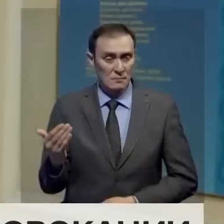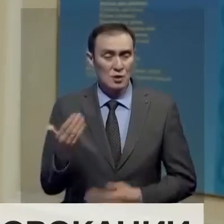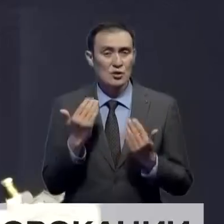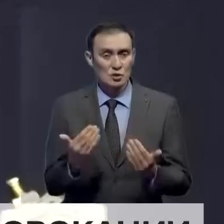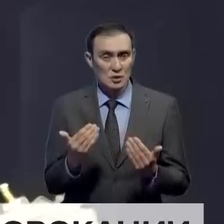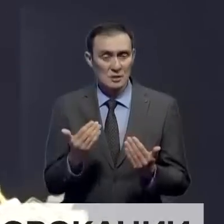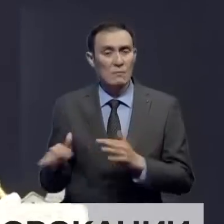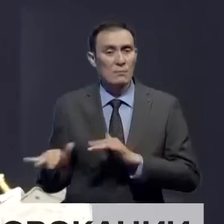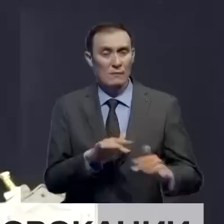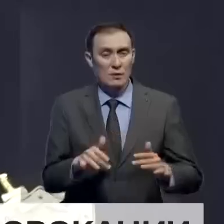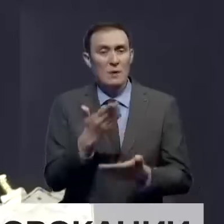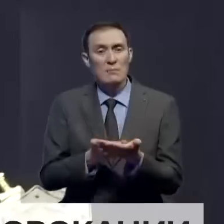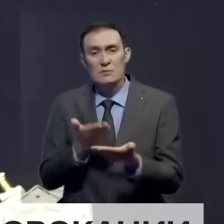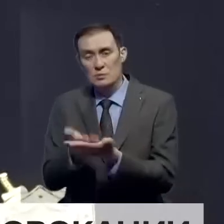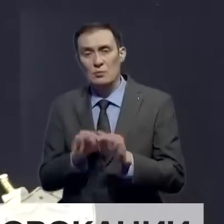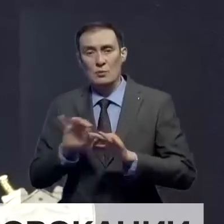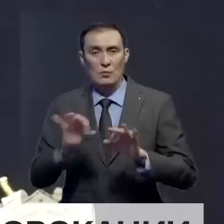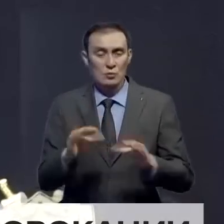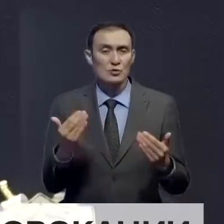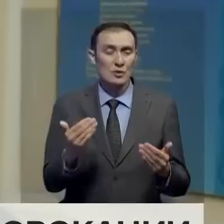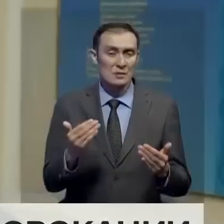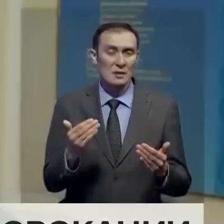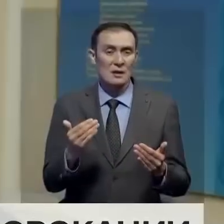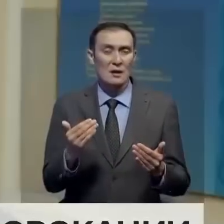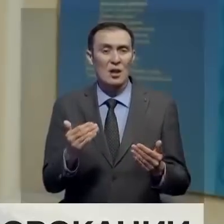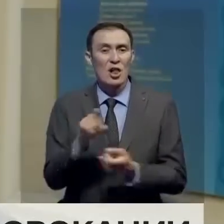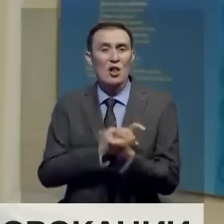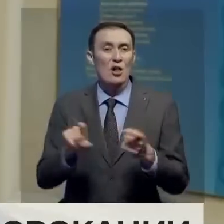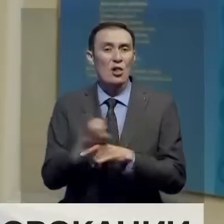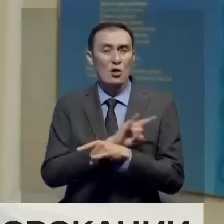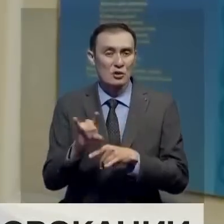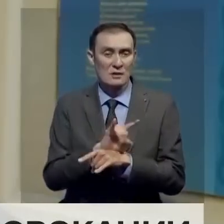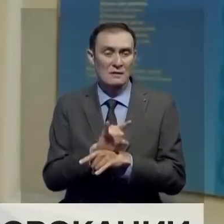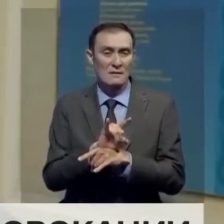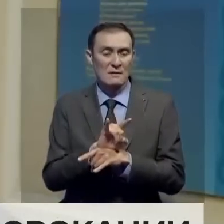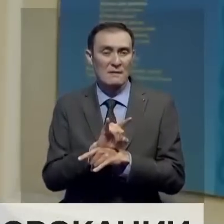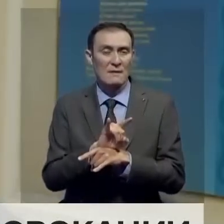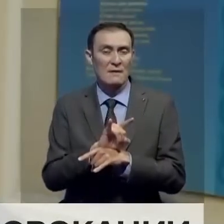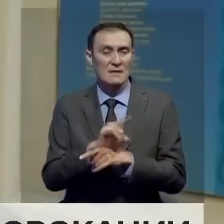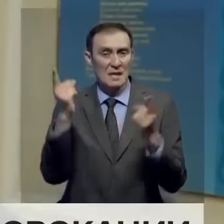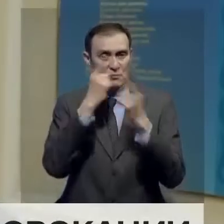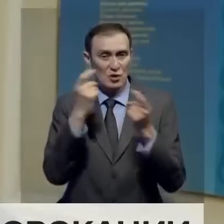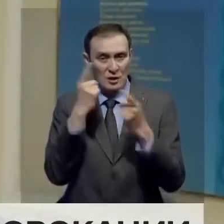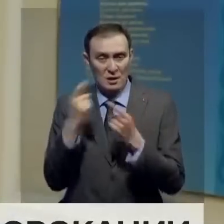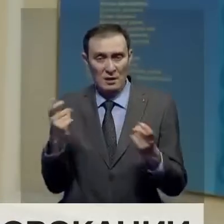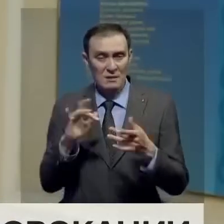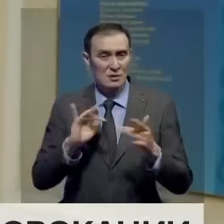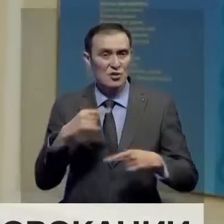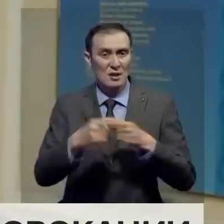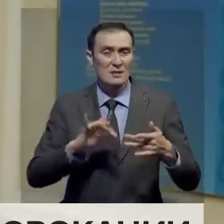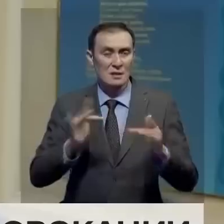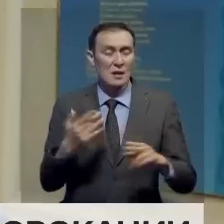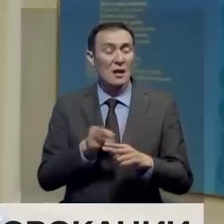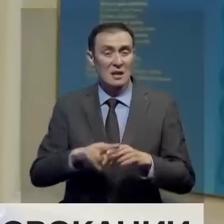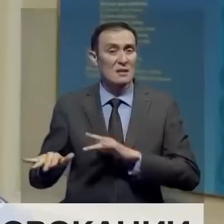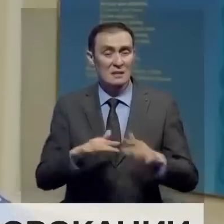сейчас проводим разъяснительную работу. Распространяются ложные и фейковые сообщения. Эти действия